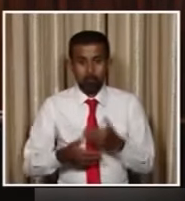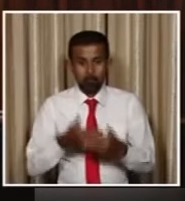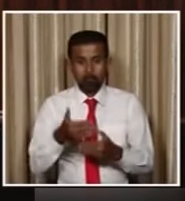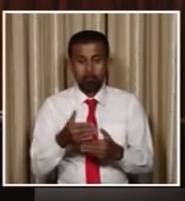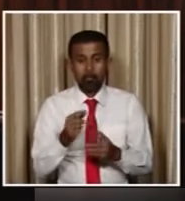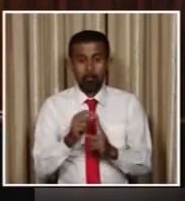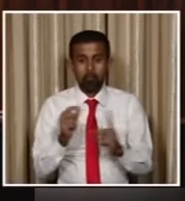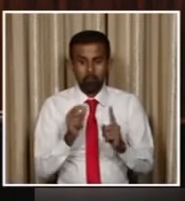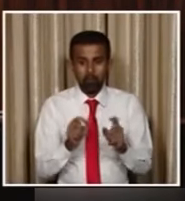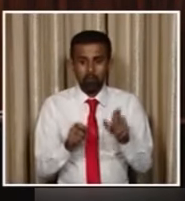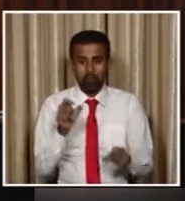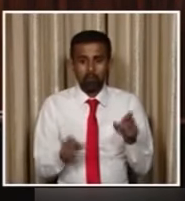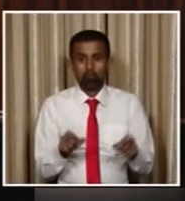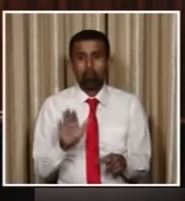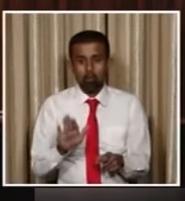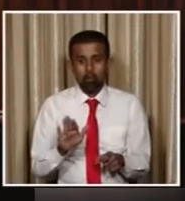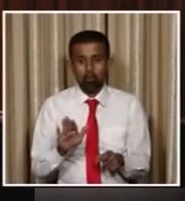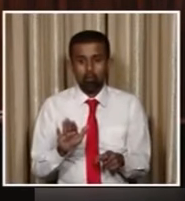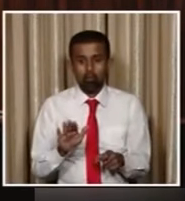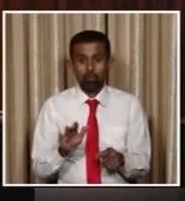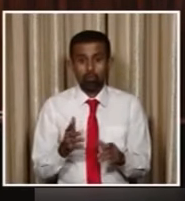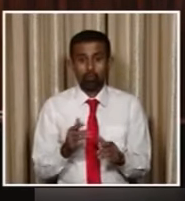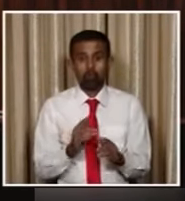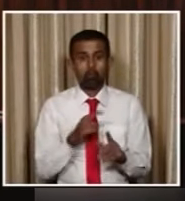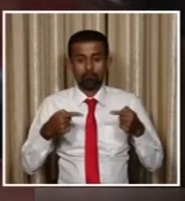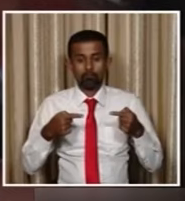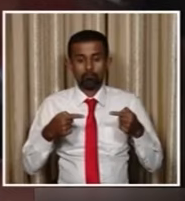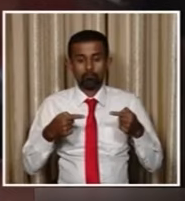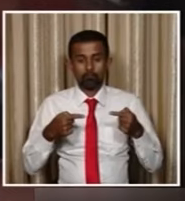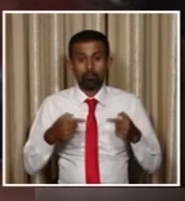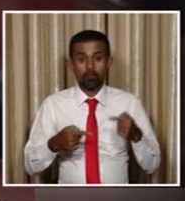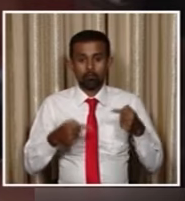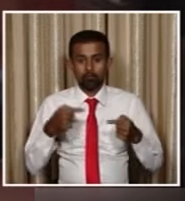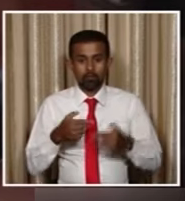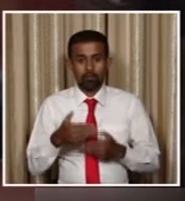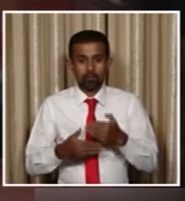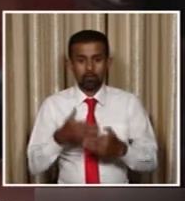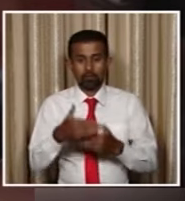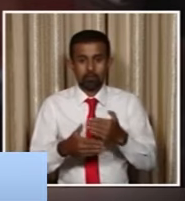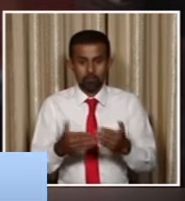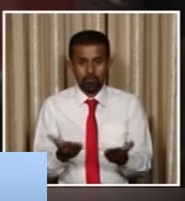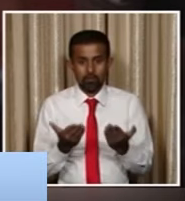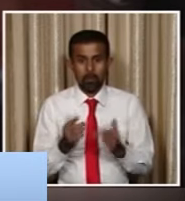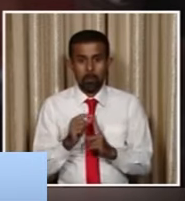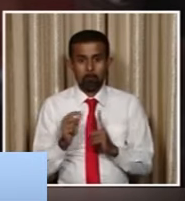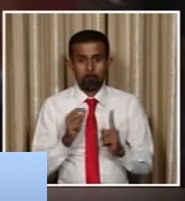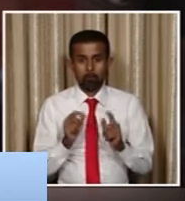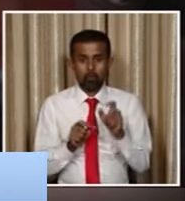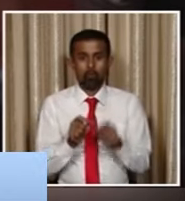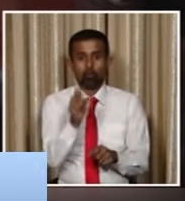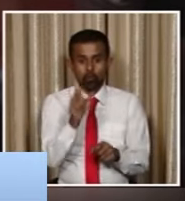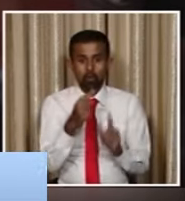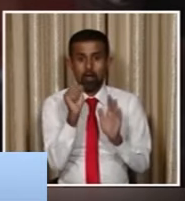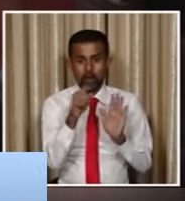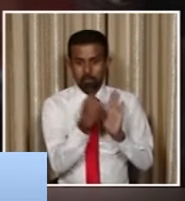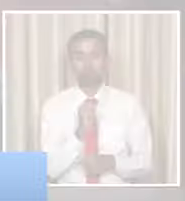කතික මහතුරු ඉන්න ඕනේ. ඊට බස් එකක් වගේ මාවක නවත්තන් ඉන්න බෑ විවාදයේ ඉදිරියට පවත්වාගෙන යාම සඳහා මන්ත්‍රීවරුන්ගේ ඔබතුමා කතිකලා